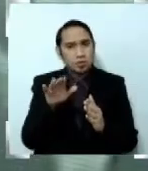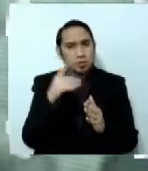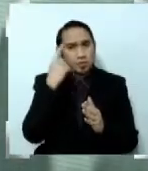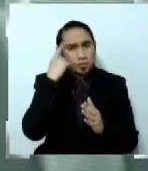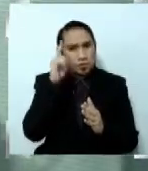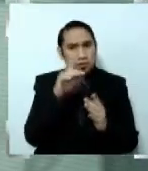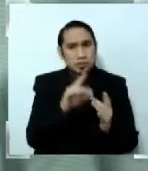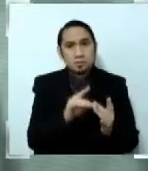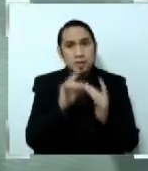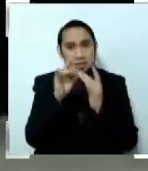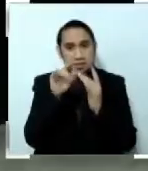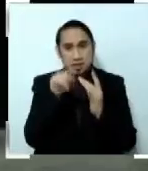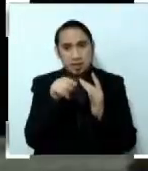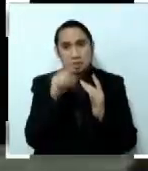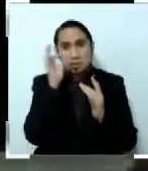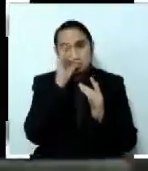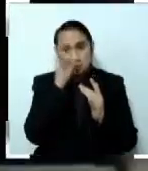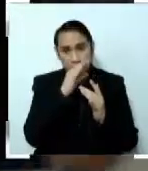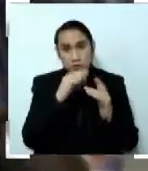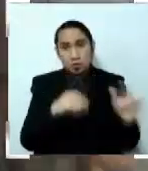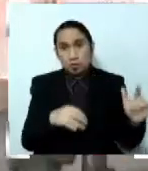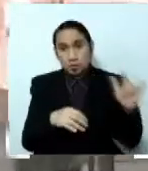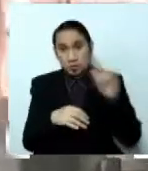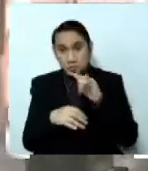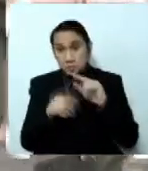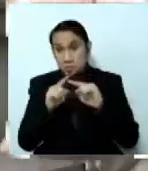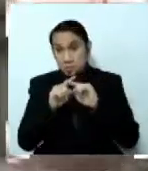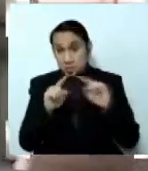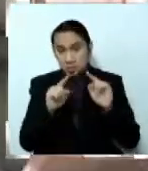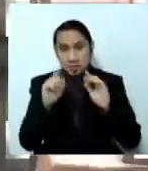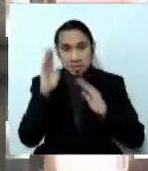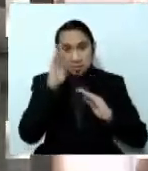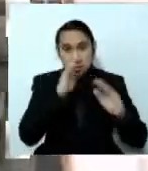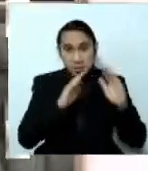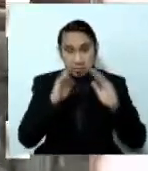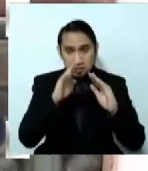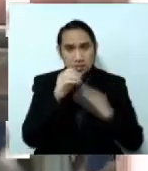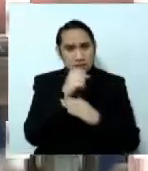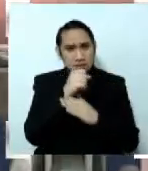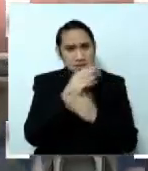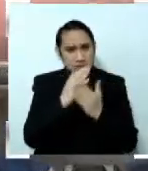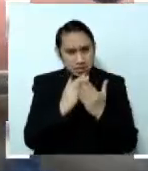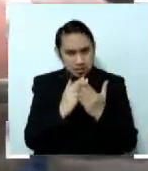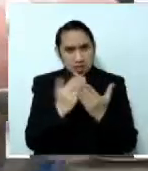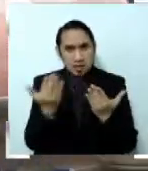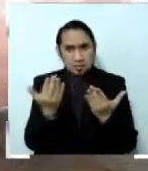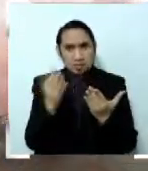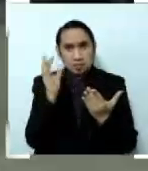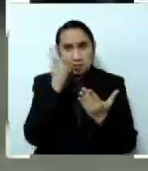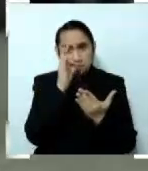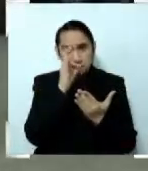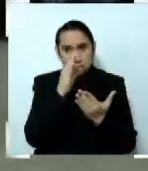mga stranded na Pilipino roon. Ang problema, ilan sa mga nakauwing Pinoy ang nagpositibo sa COVID.